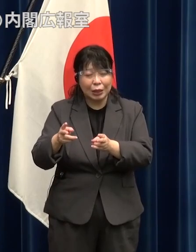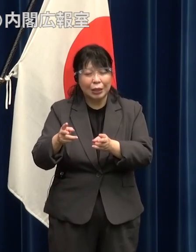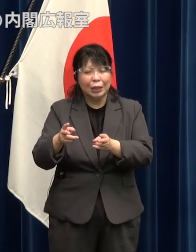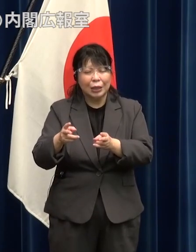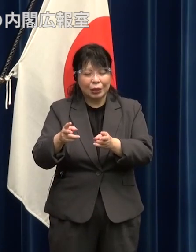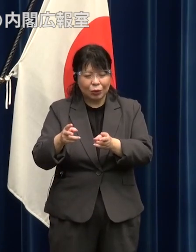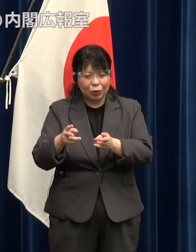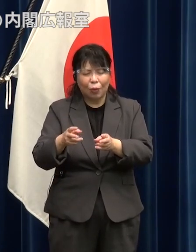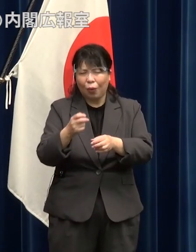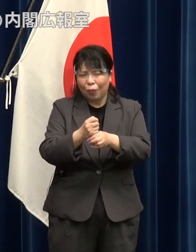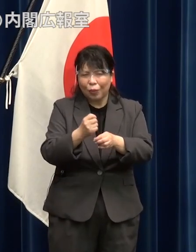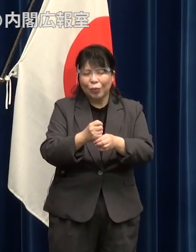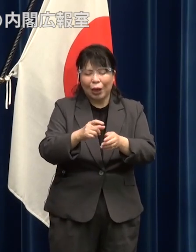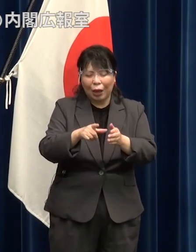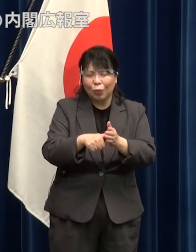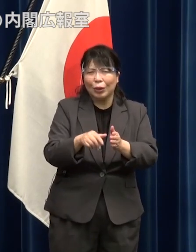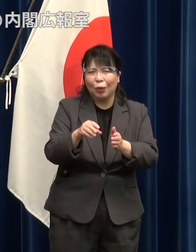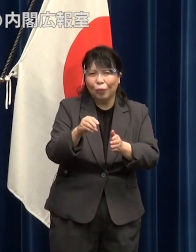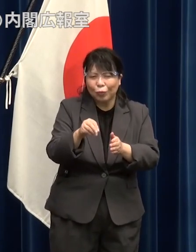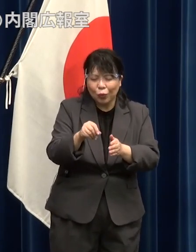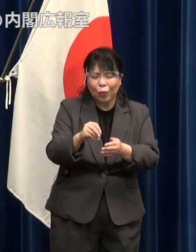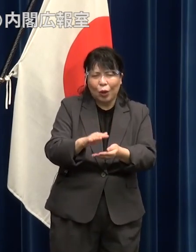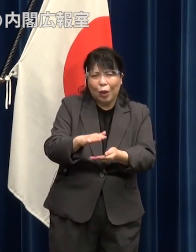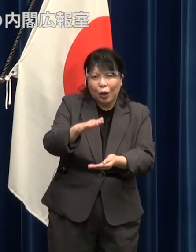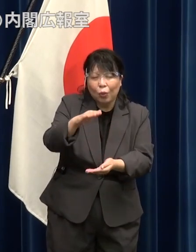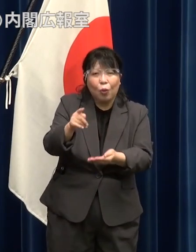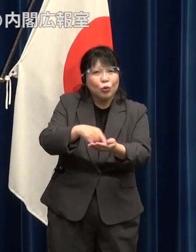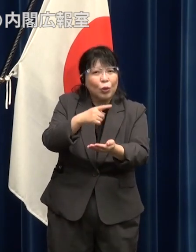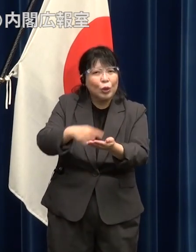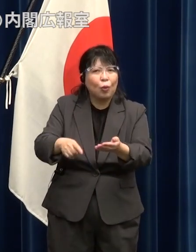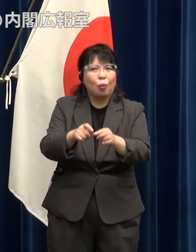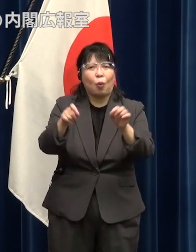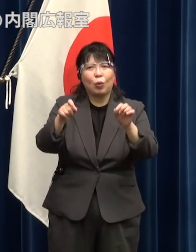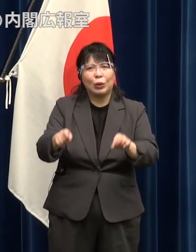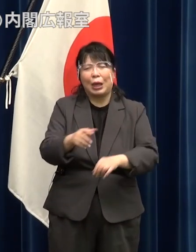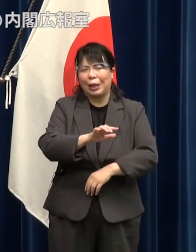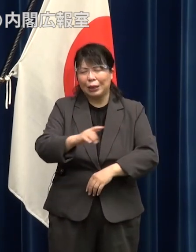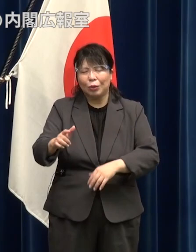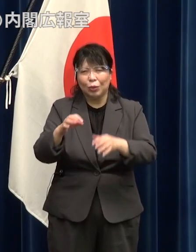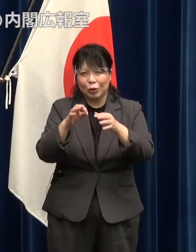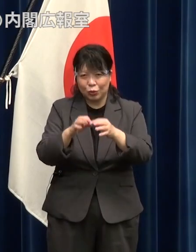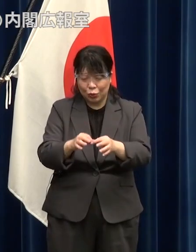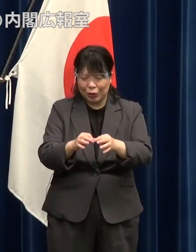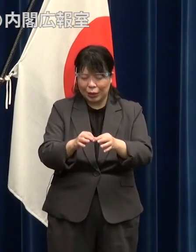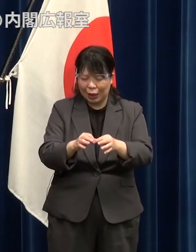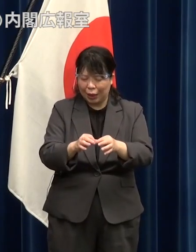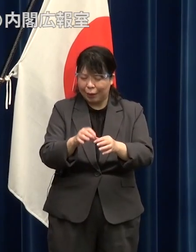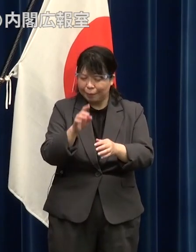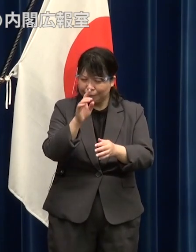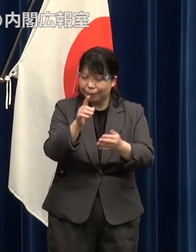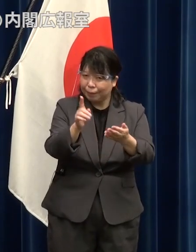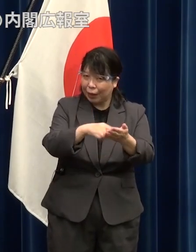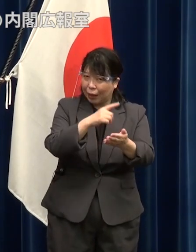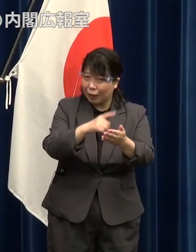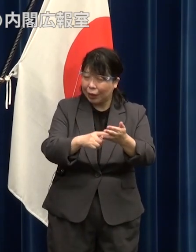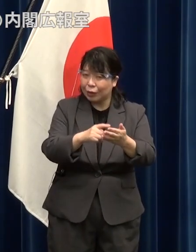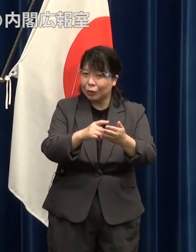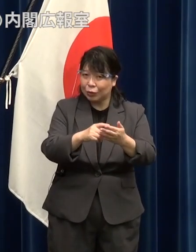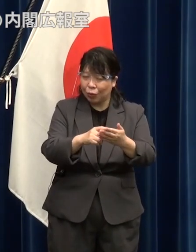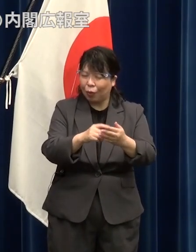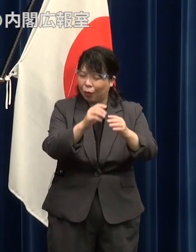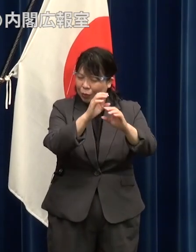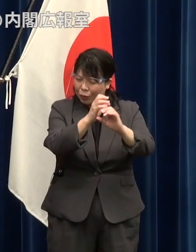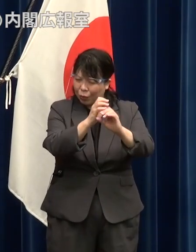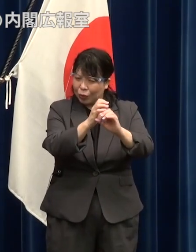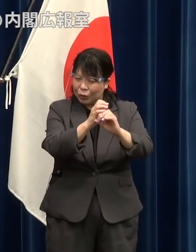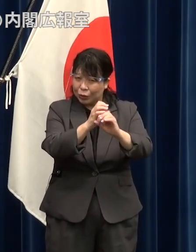の施工上の課題について目処を立てることが重要であると考えており、来年度の事業